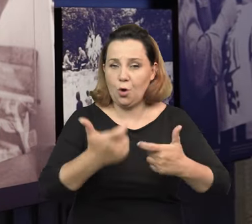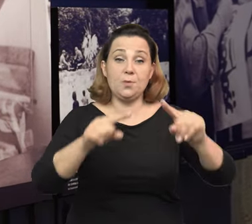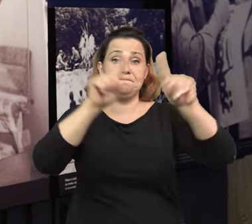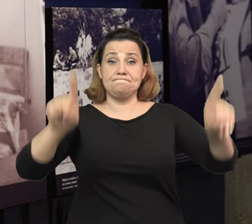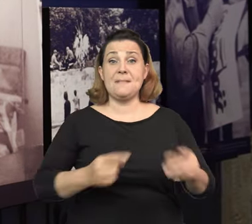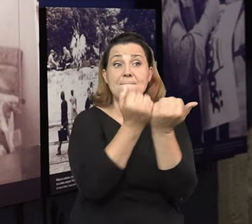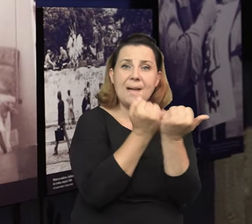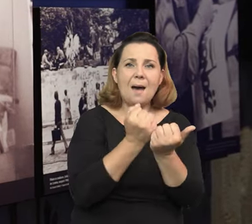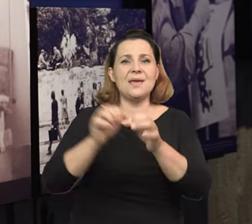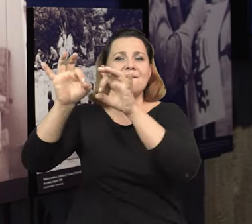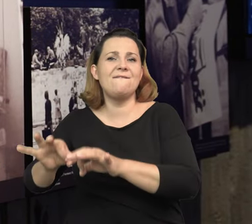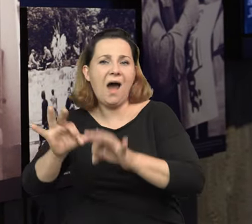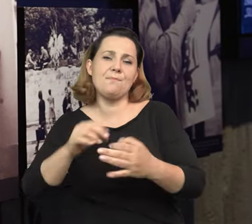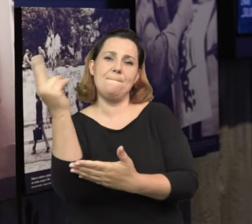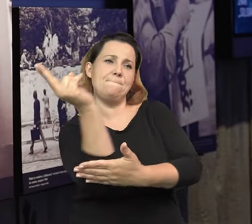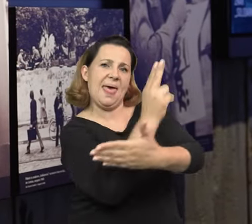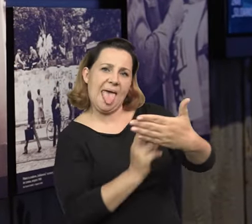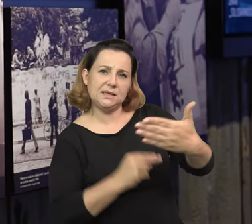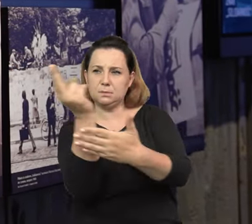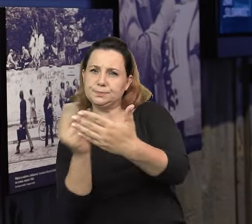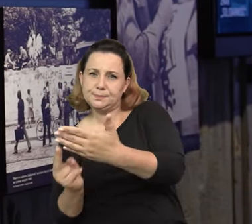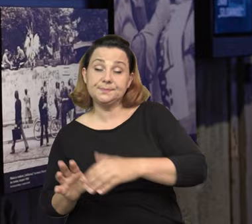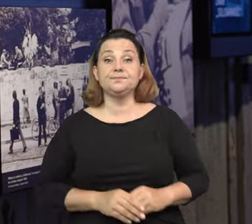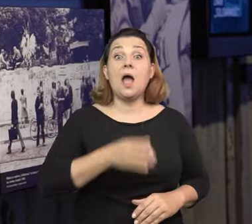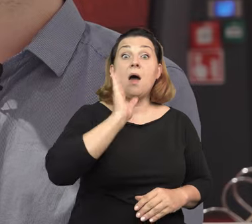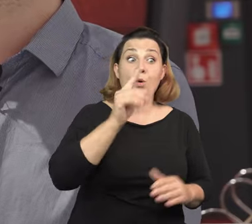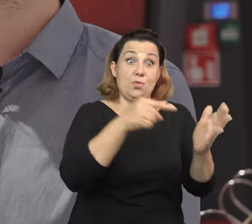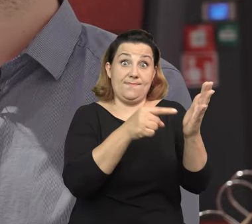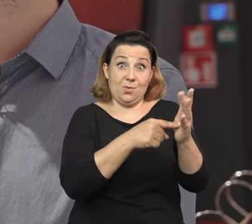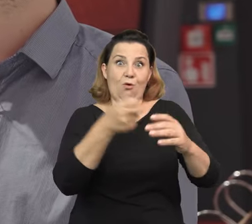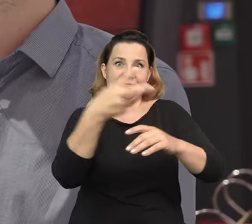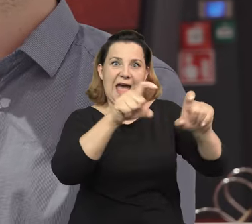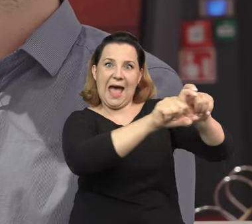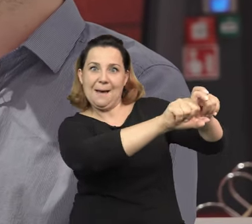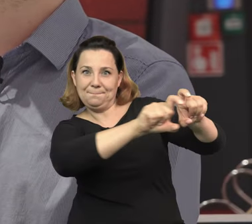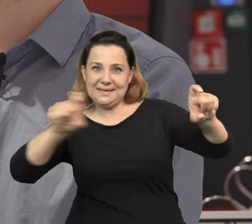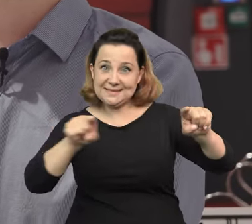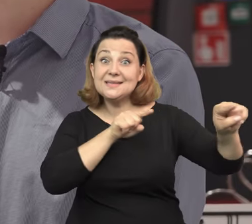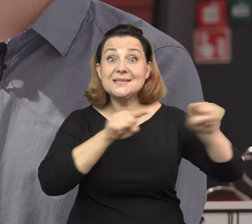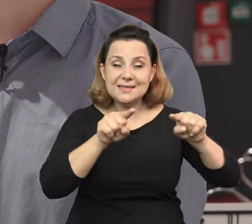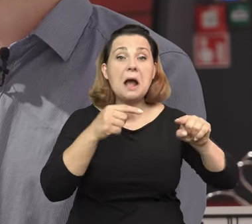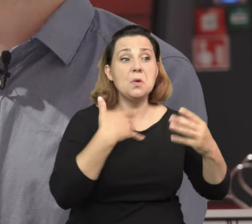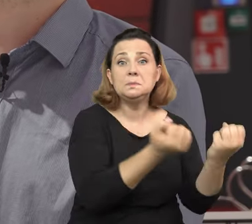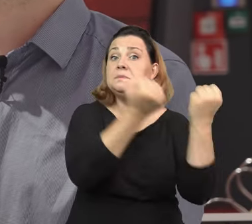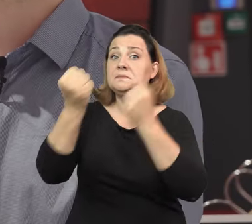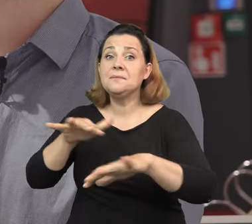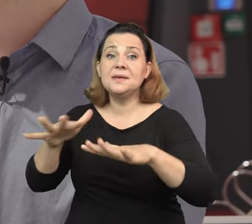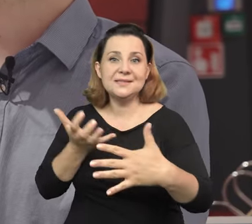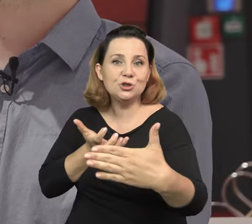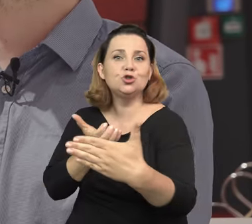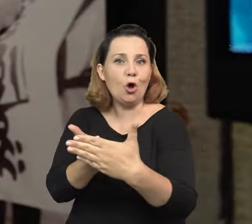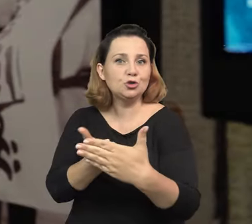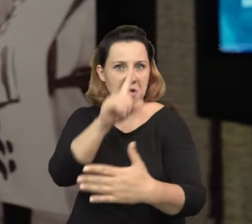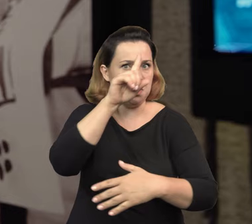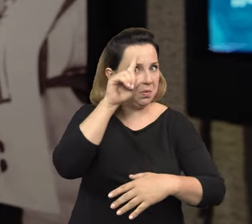pędzla i farby i kartki. Następnie to dzieło, ten znak został przeniesiony do stoczni, bardzo wszystkim